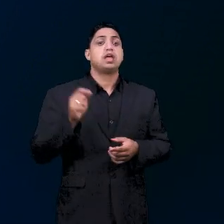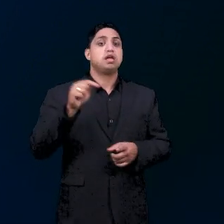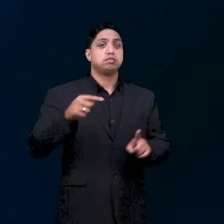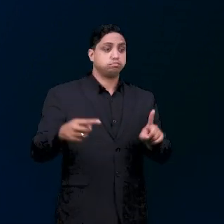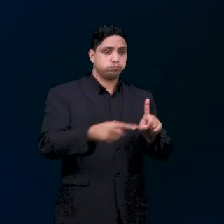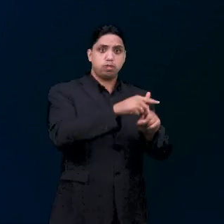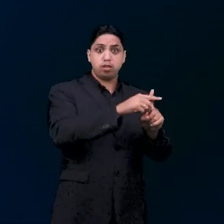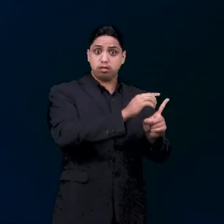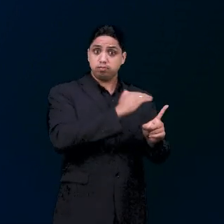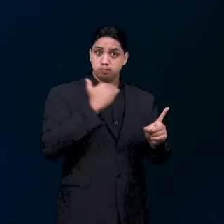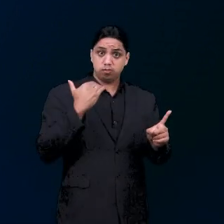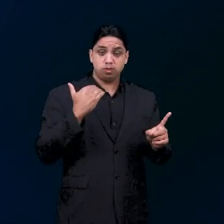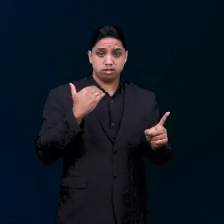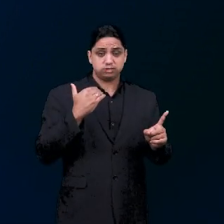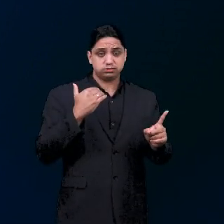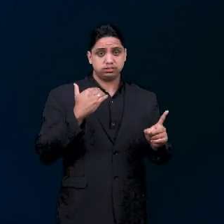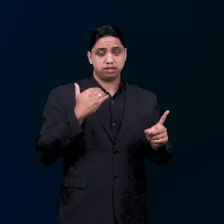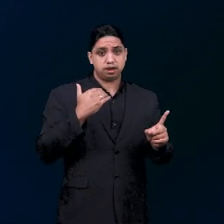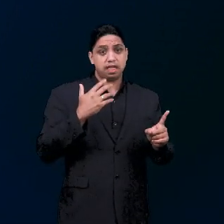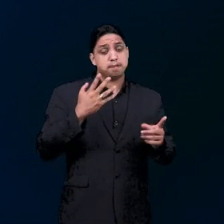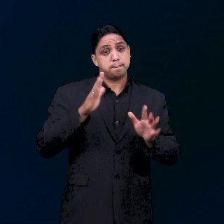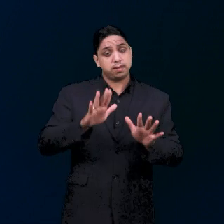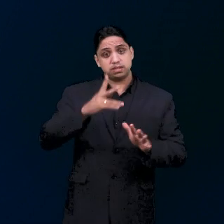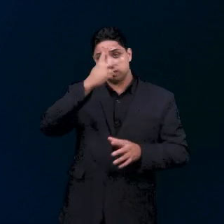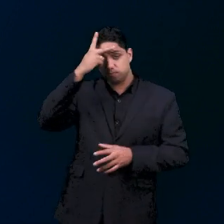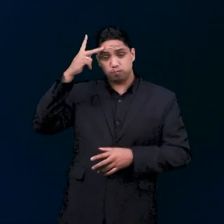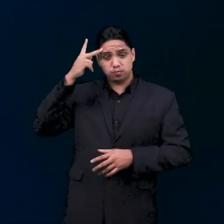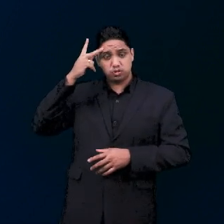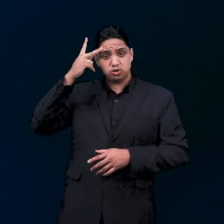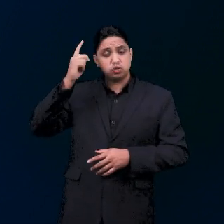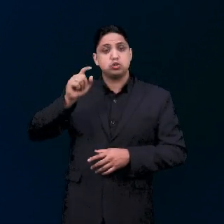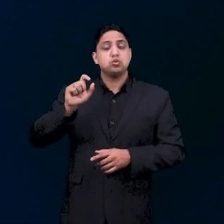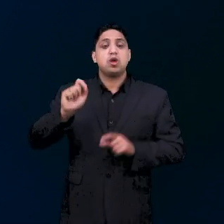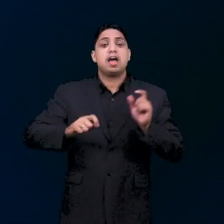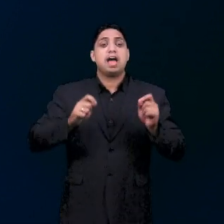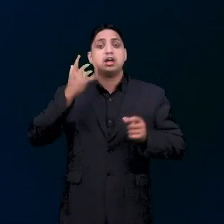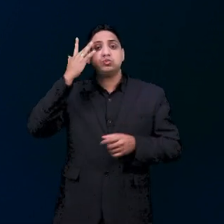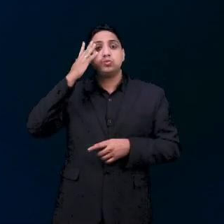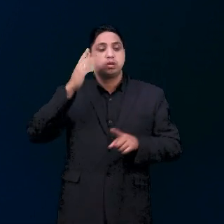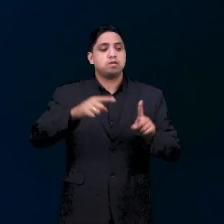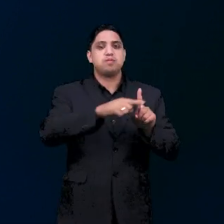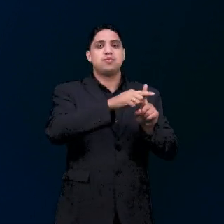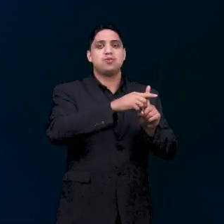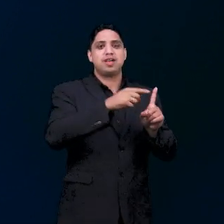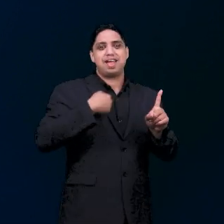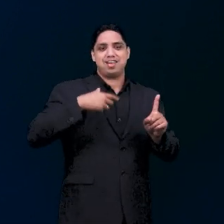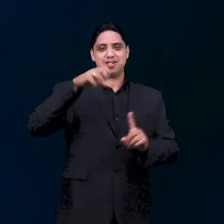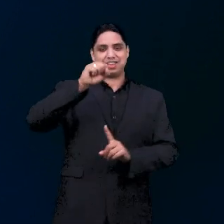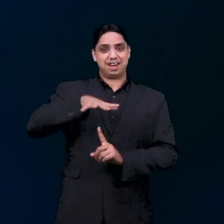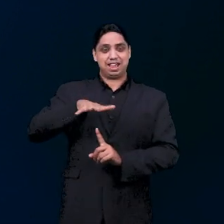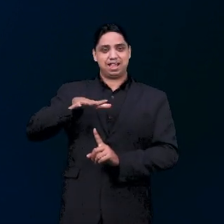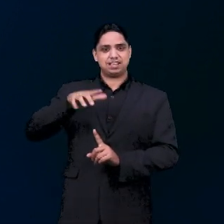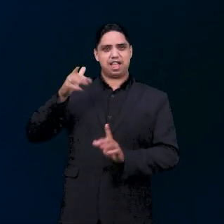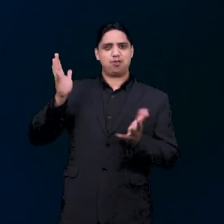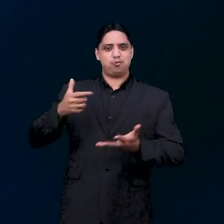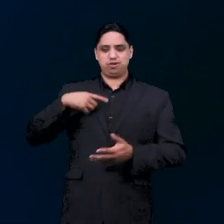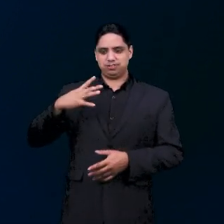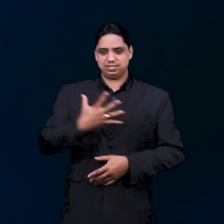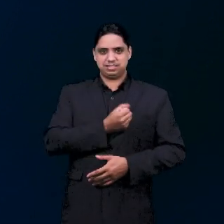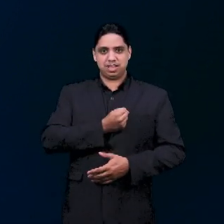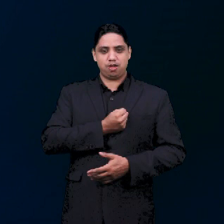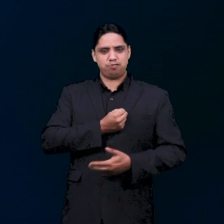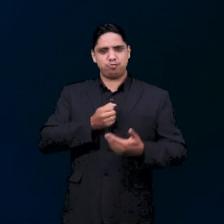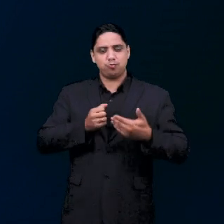perte de la doctrine. Le salut n'est pas sauvé une fois, sauvé pour toujours. Le salut, c'est une